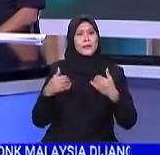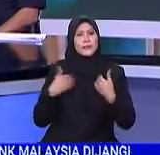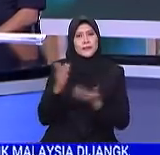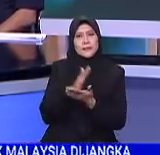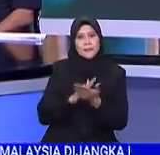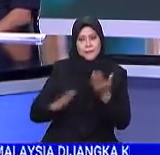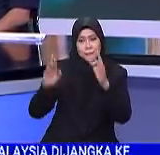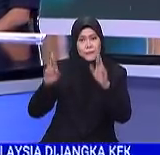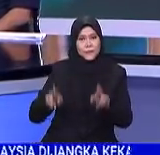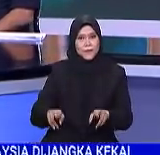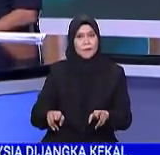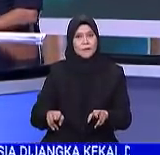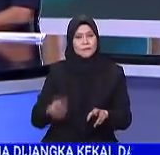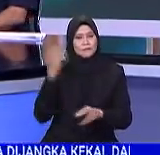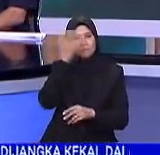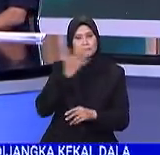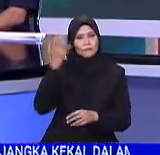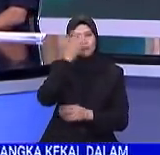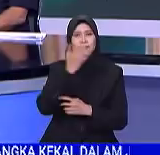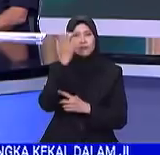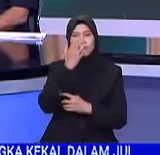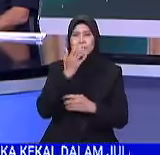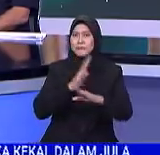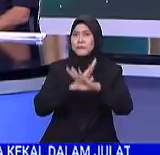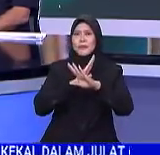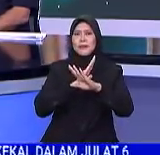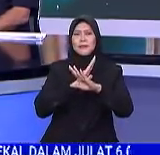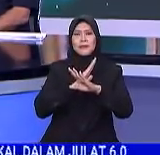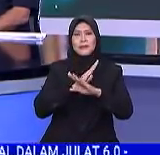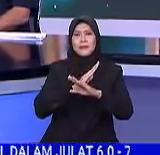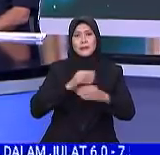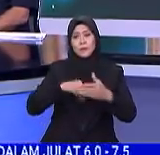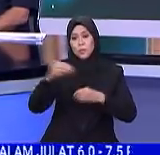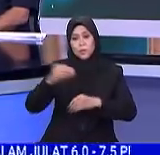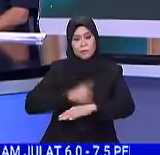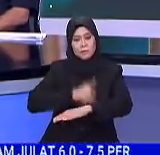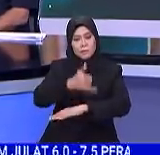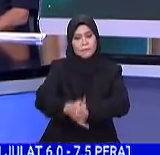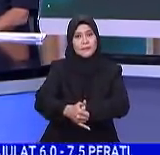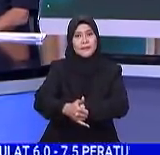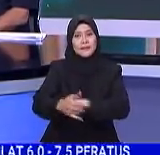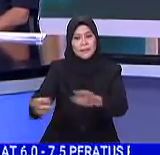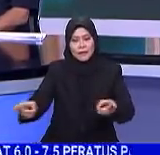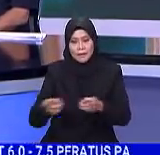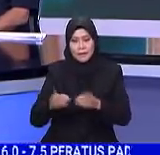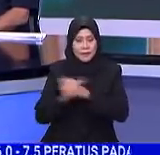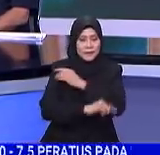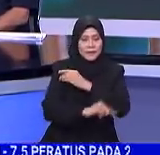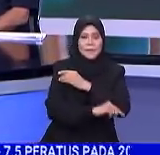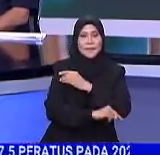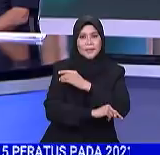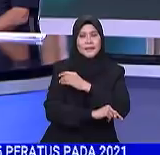segelintir rakyat yang keliru dengan larangan rentas daerah dan rentas negeri itu,